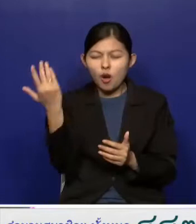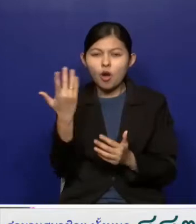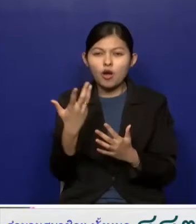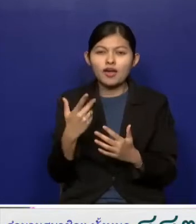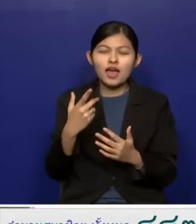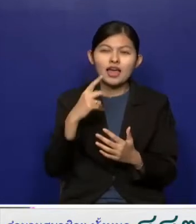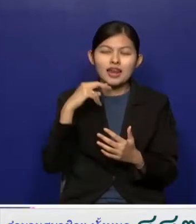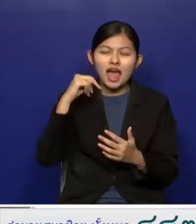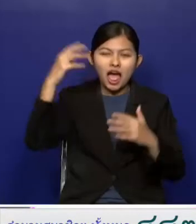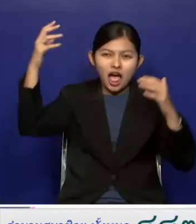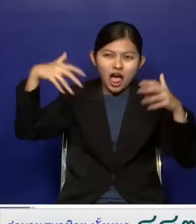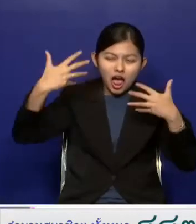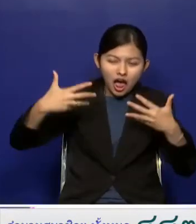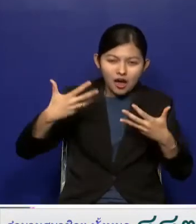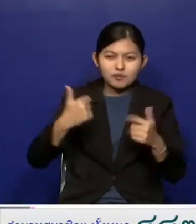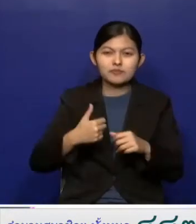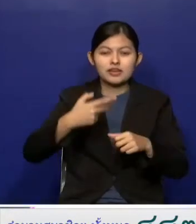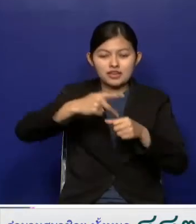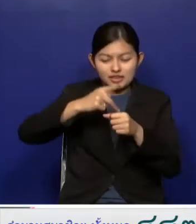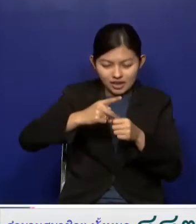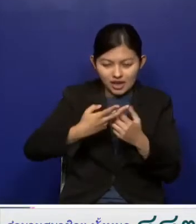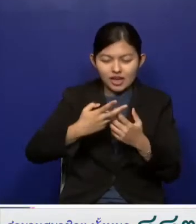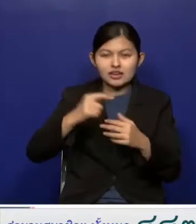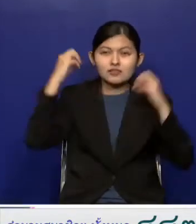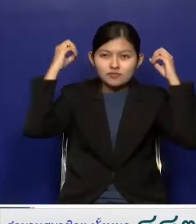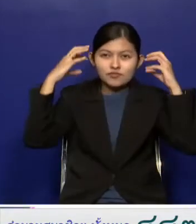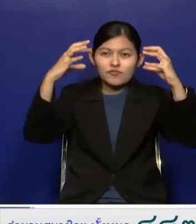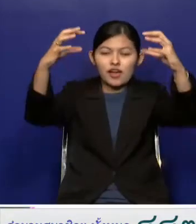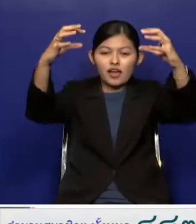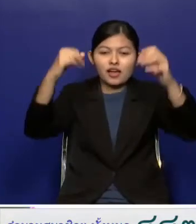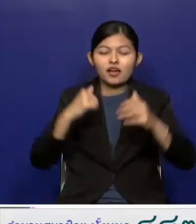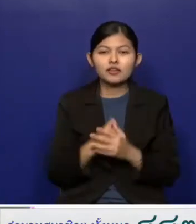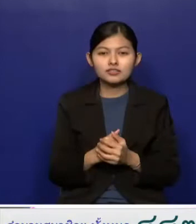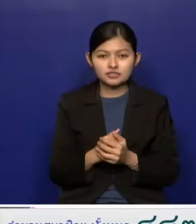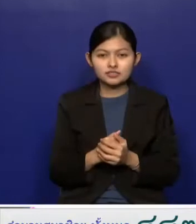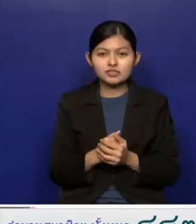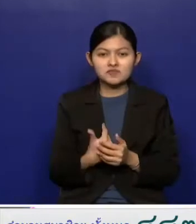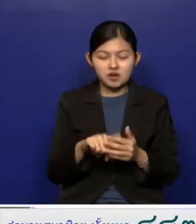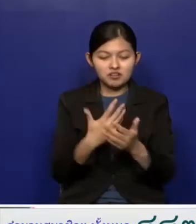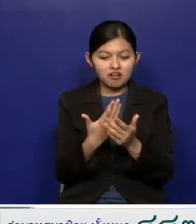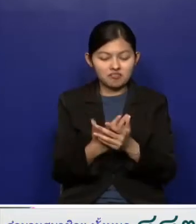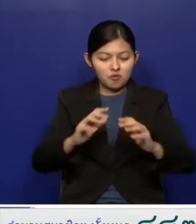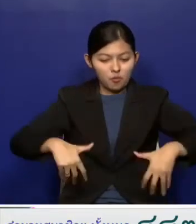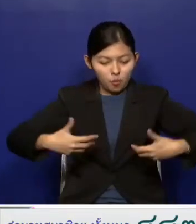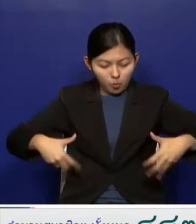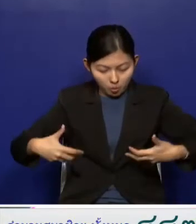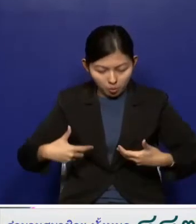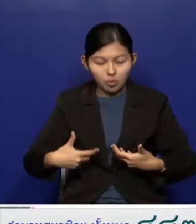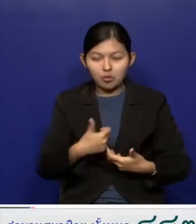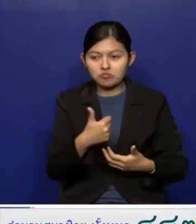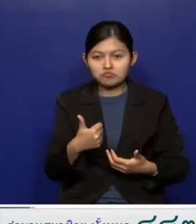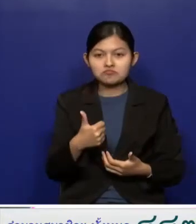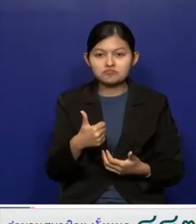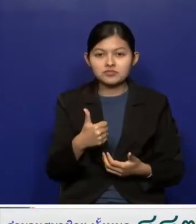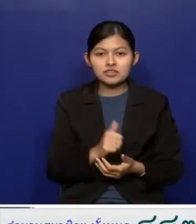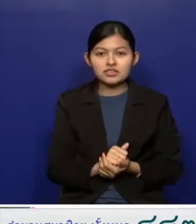อน้ำก๊าซชีวภาพและกระแสไฟฟ้าซึ่งเป็นมูลค่าเพิ่มอีกทางหนึ่งทำให้เกิด